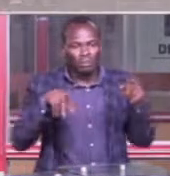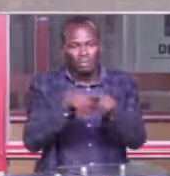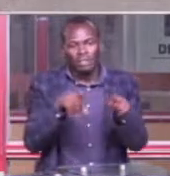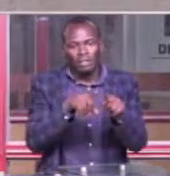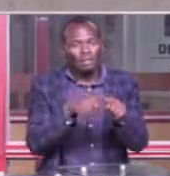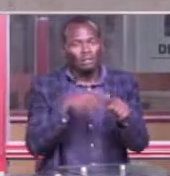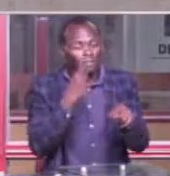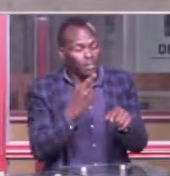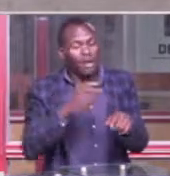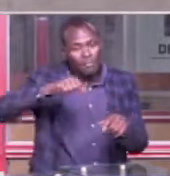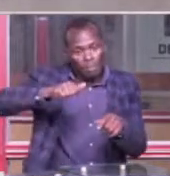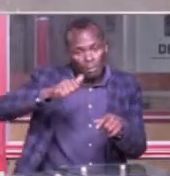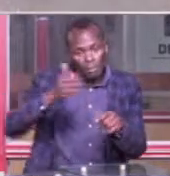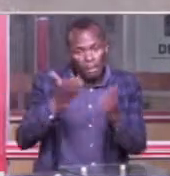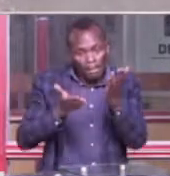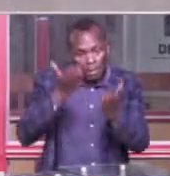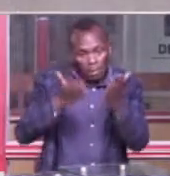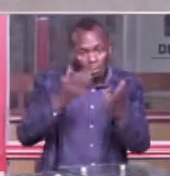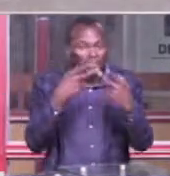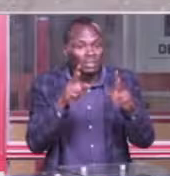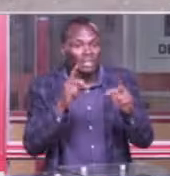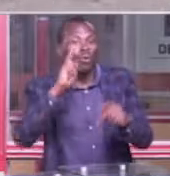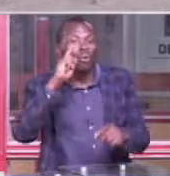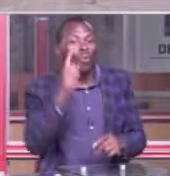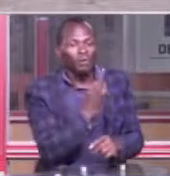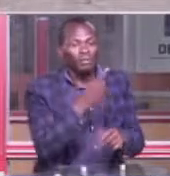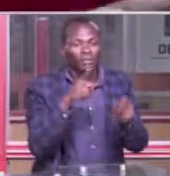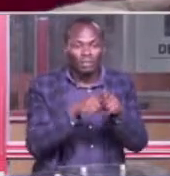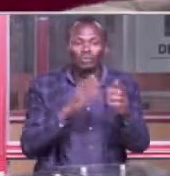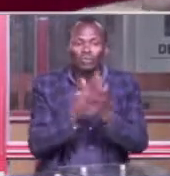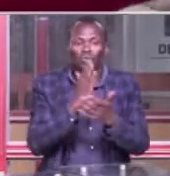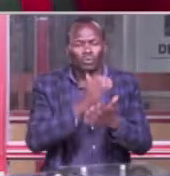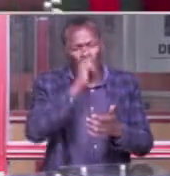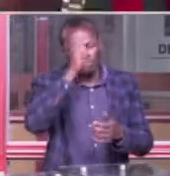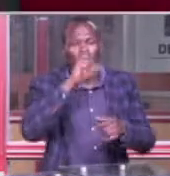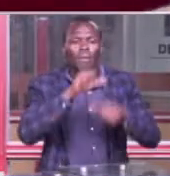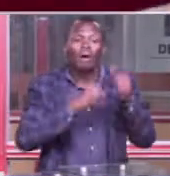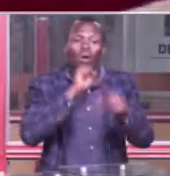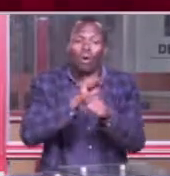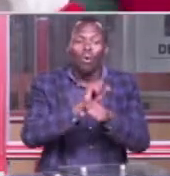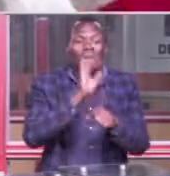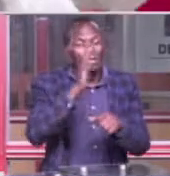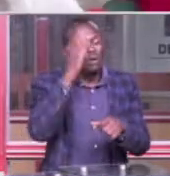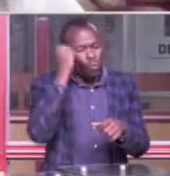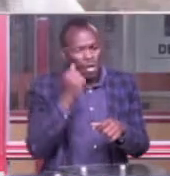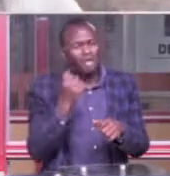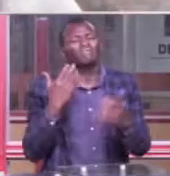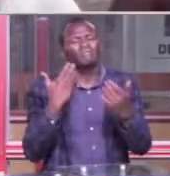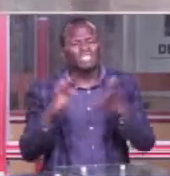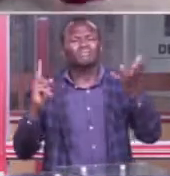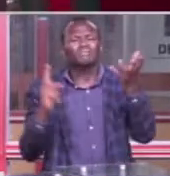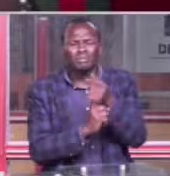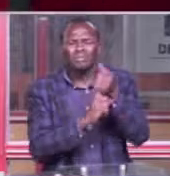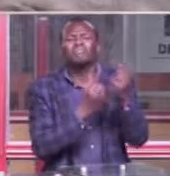ku nnusu lukumi. Ono yenyumiriza mulimu gwe olw'ebirungi byagufunyemu nga n'okusoomoozebwa